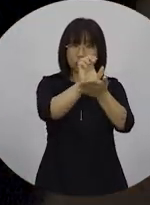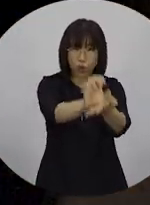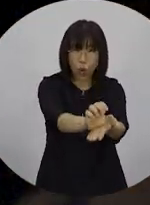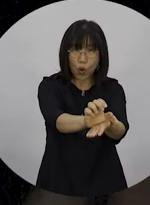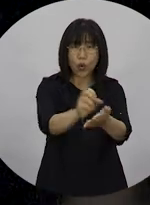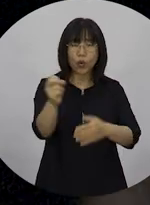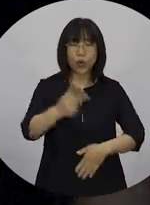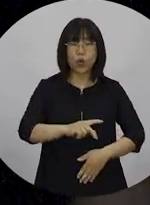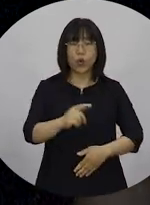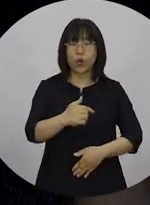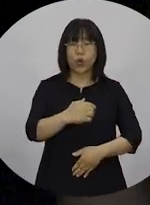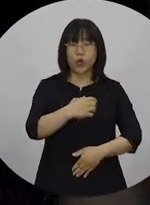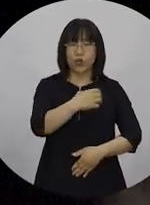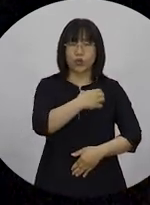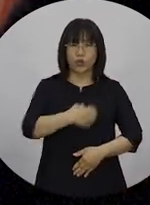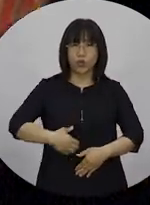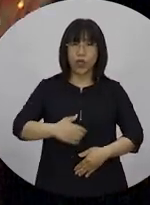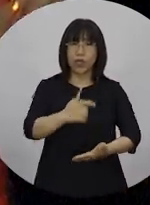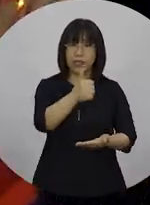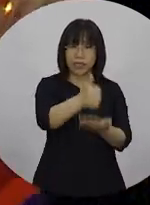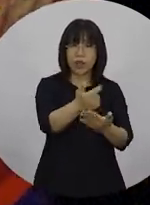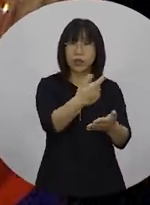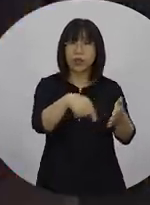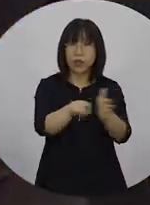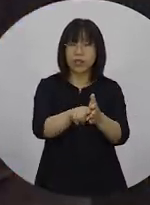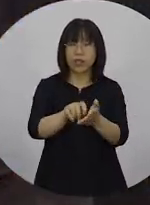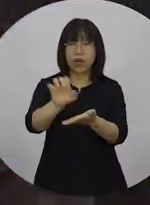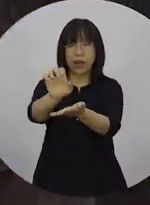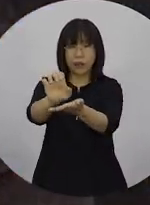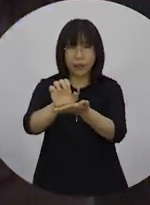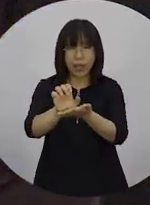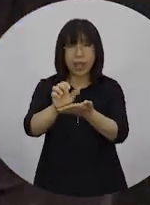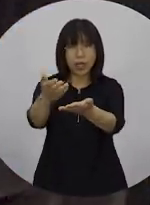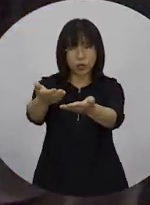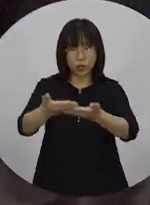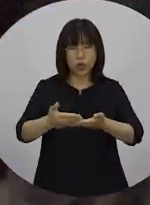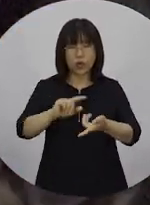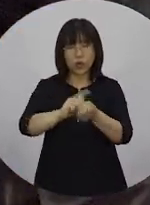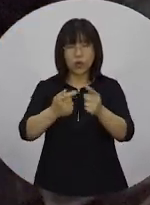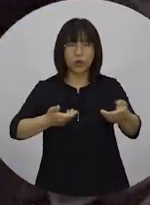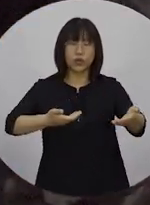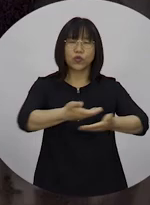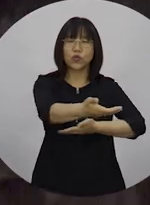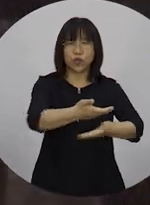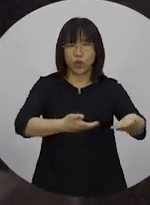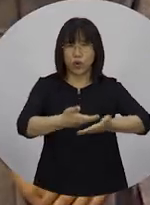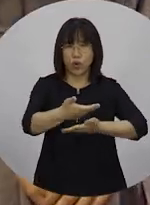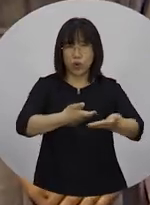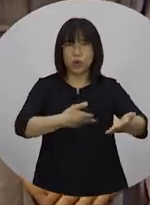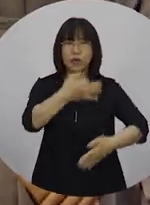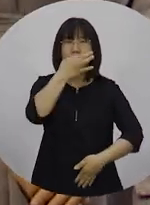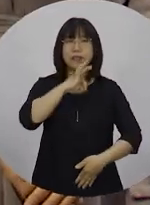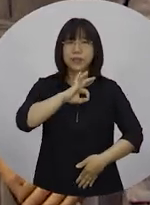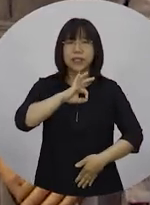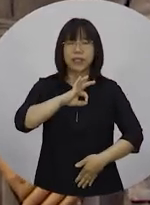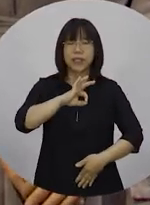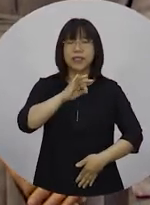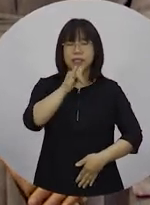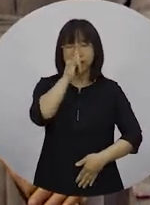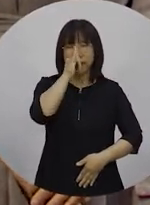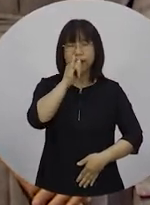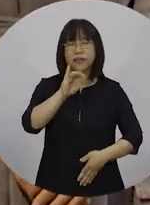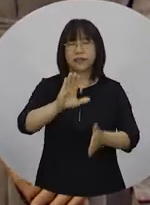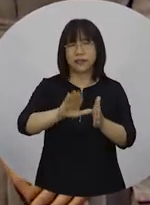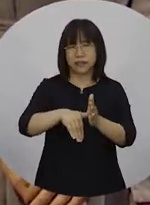전달했고 서울 장애인 부모 현대 강소 집에서도 모현 송강 서구청장 에게 감사패를 전달하는 등 뜻깊은